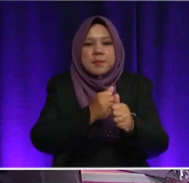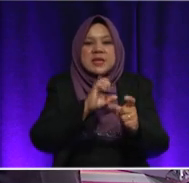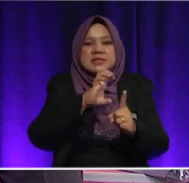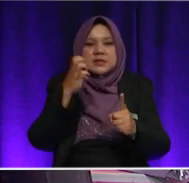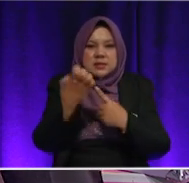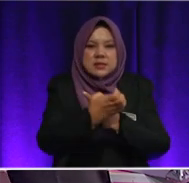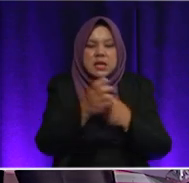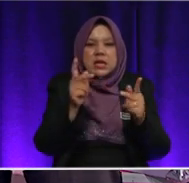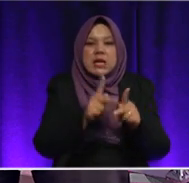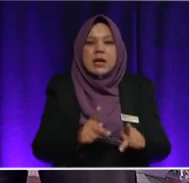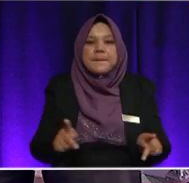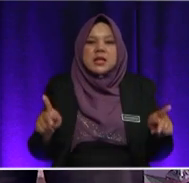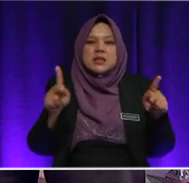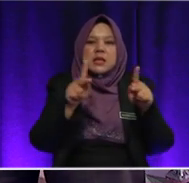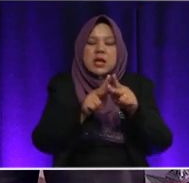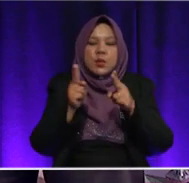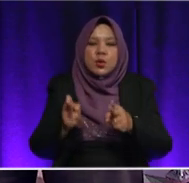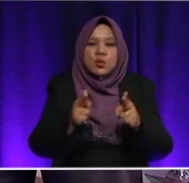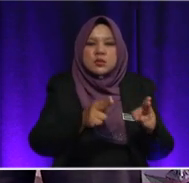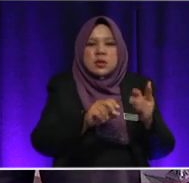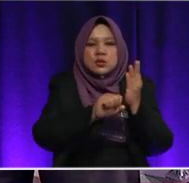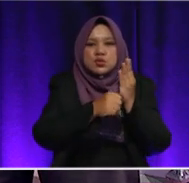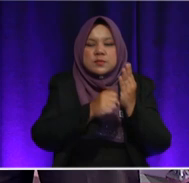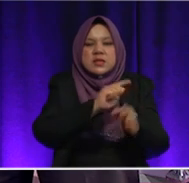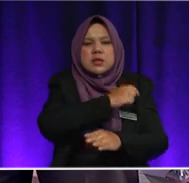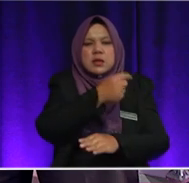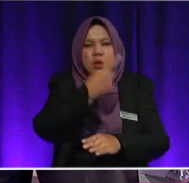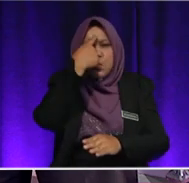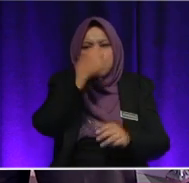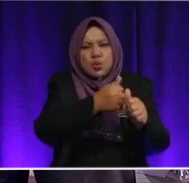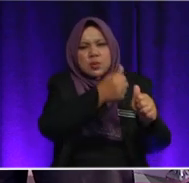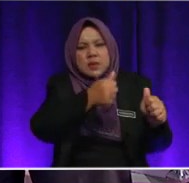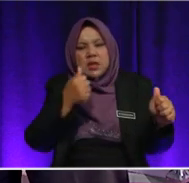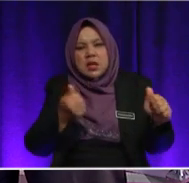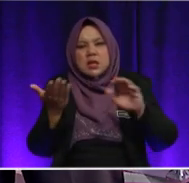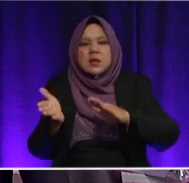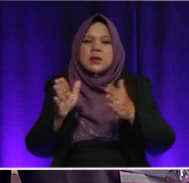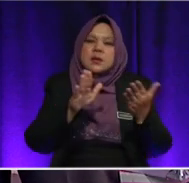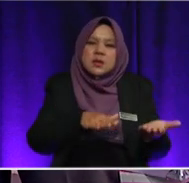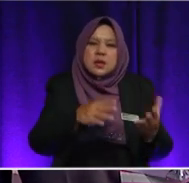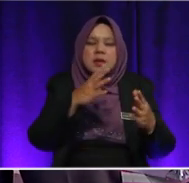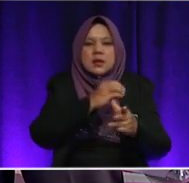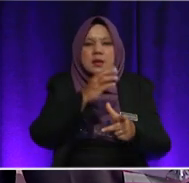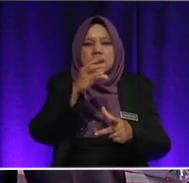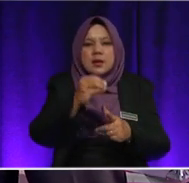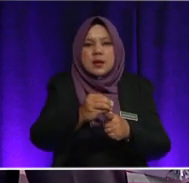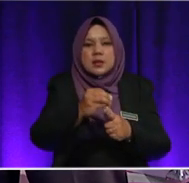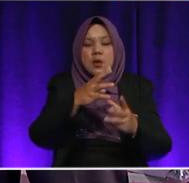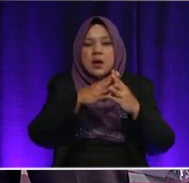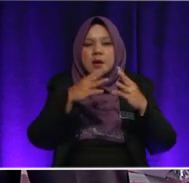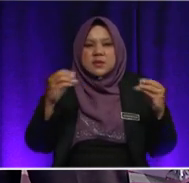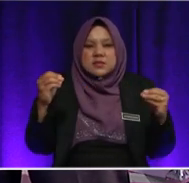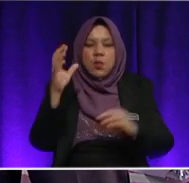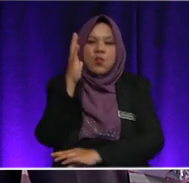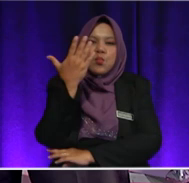kepentingan pengurusan Sumedang lagi yang pertama adalah mengelakkan keputusan tumbuh-tumbuhan seperti tadi dan hidupnya dia karena tumbuhan jadi